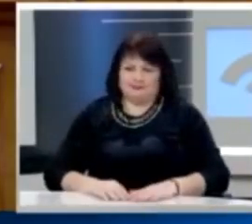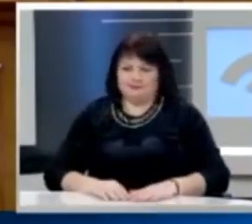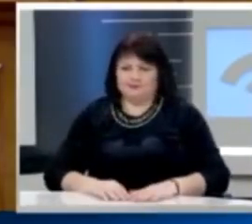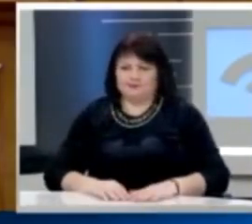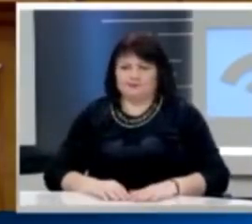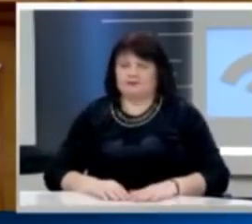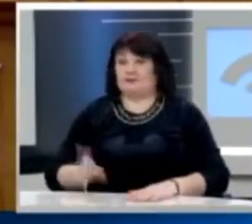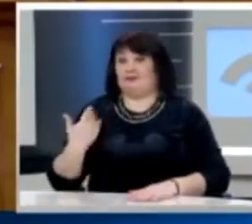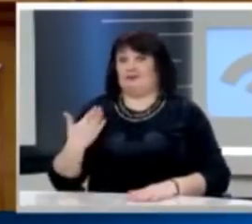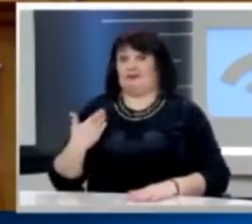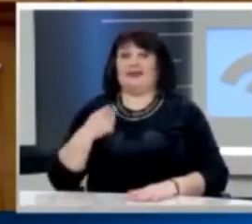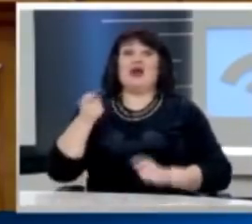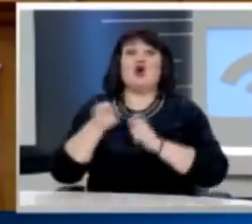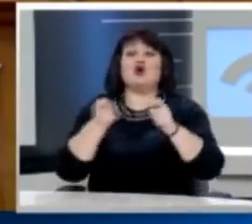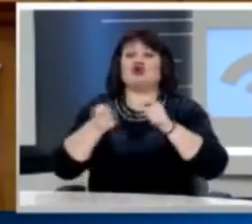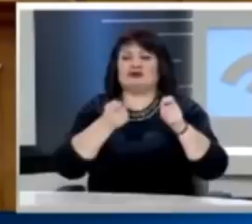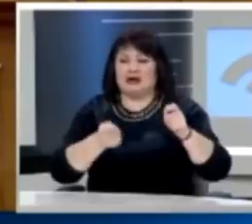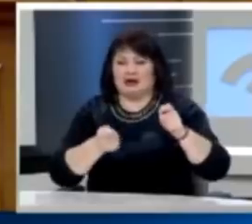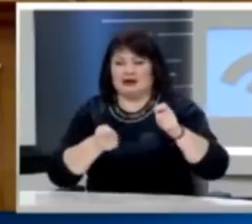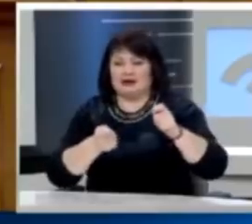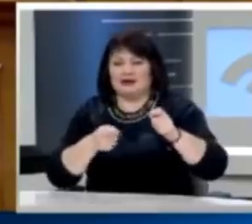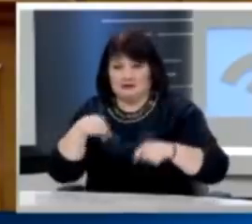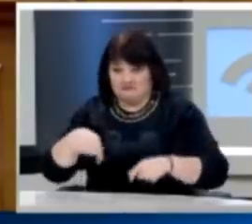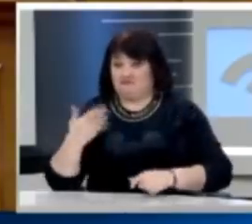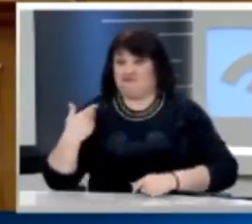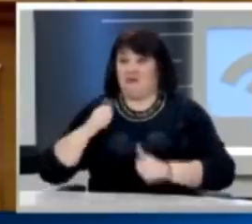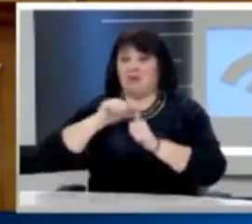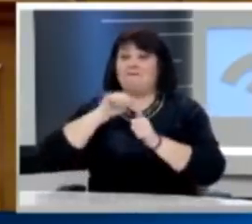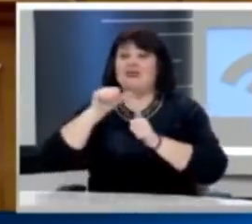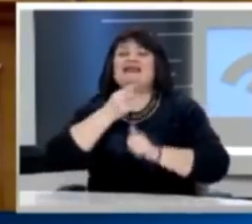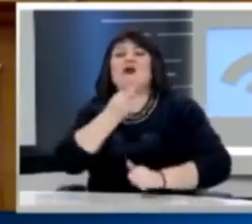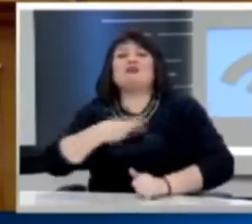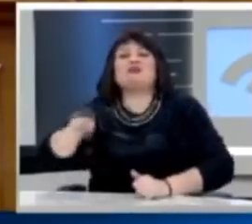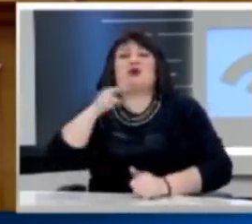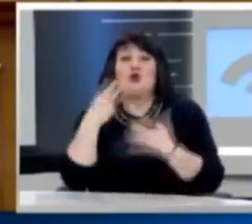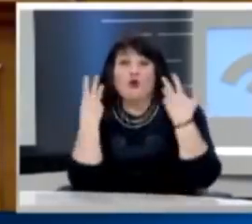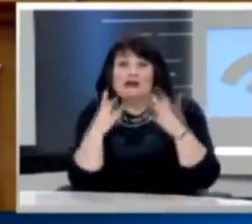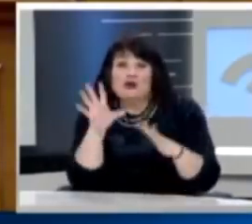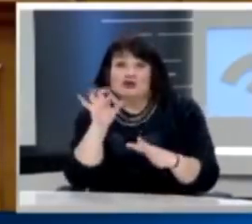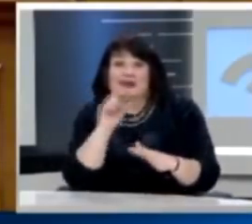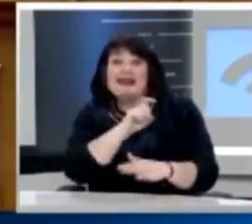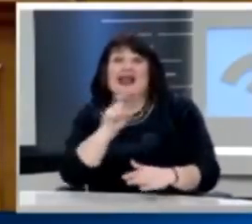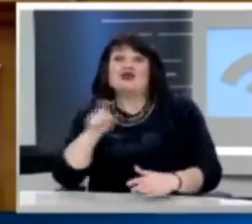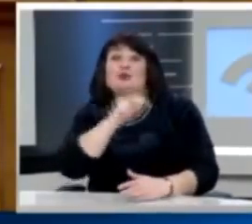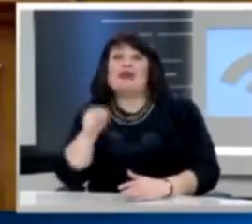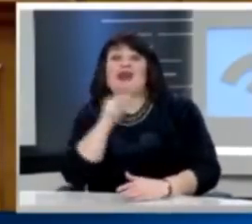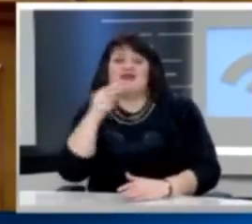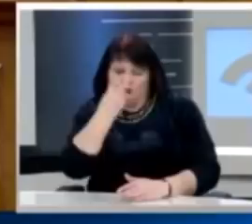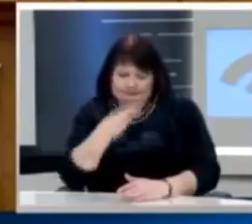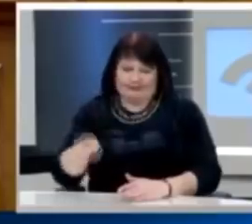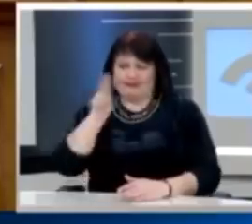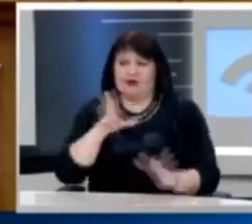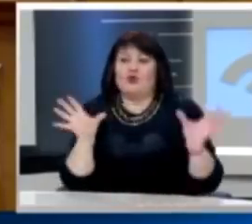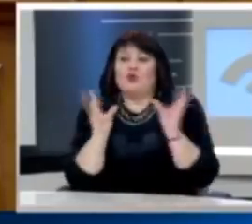φρέσκων ληξιπρόθεσμων χρεών στη διάρκεια αυτού του μήνα εκτοξεύτηκε κατά 850 εκατομμύρια ευρώ